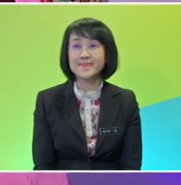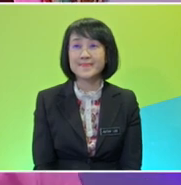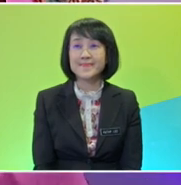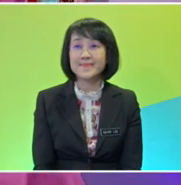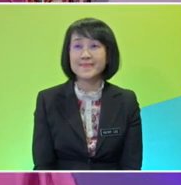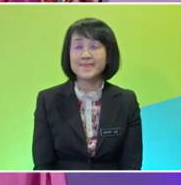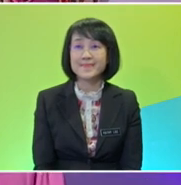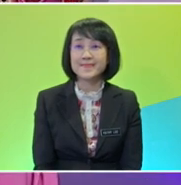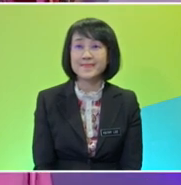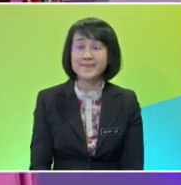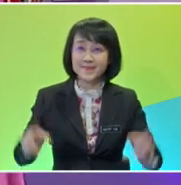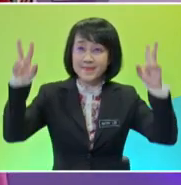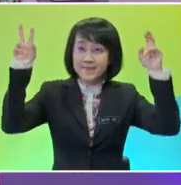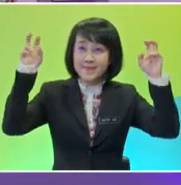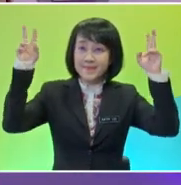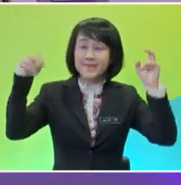saya